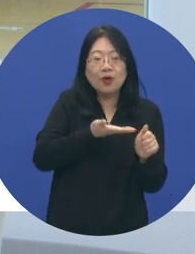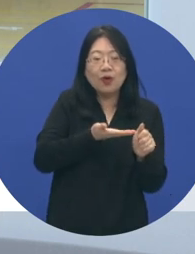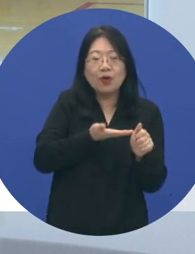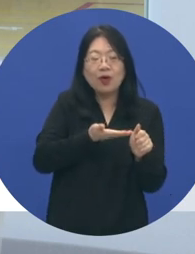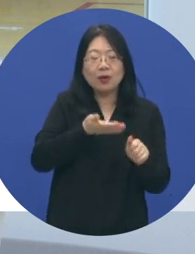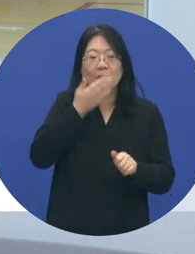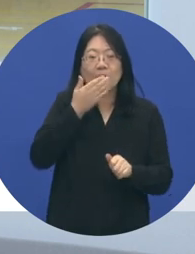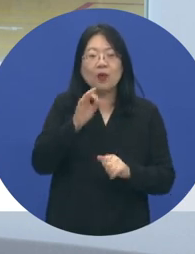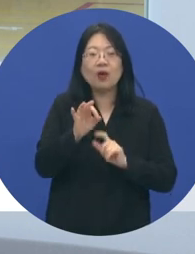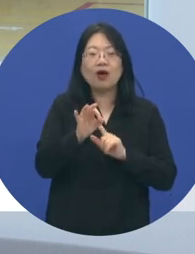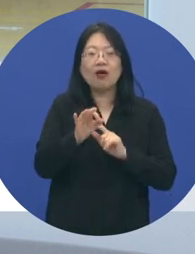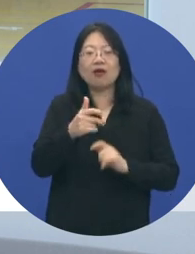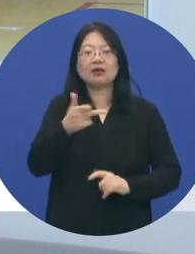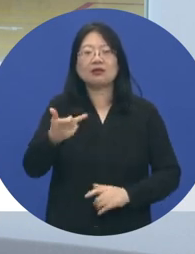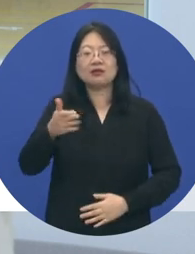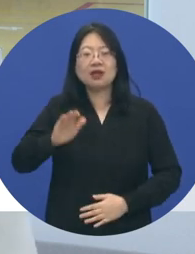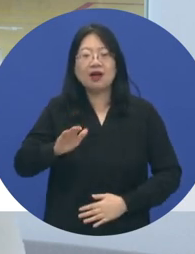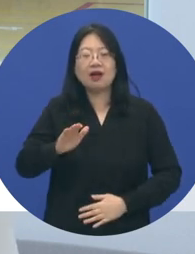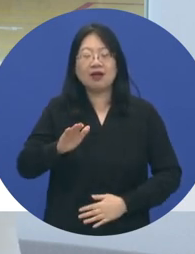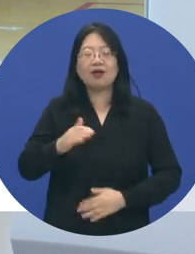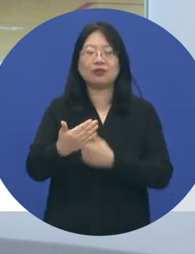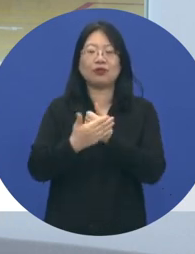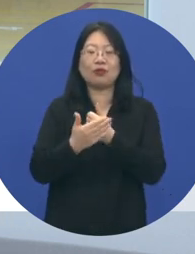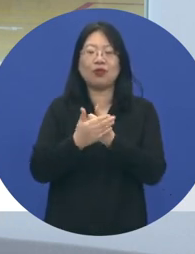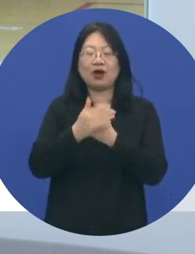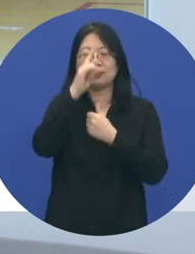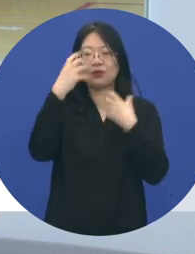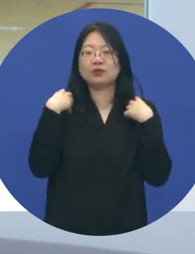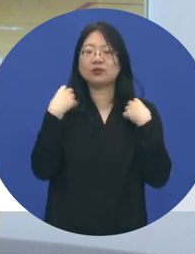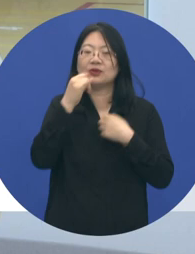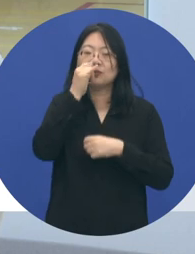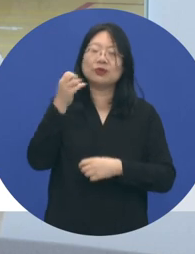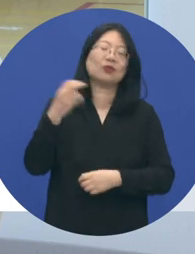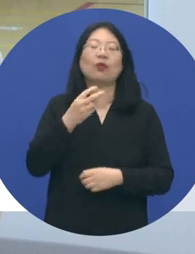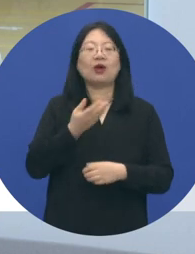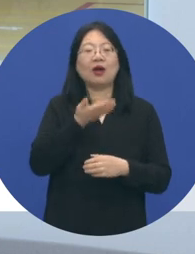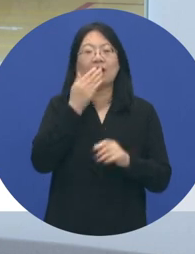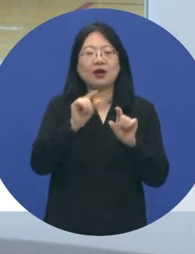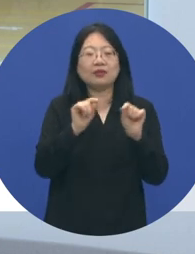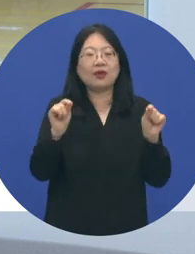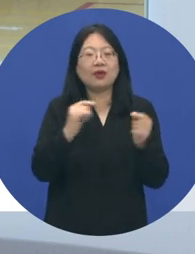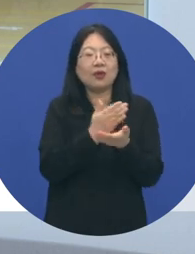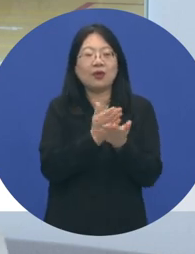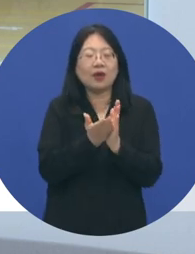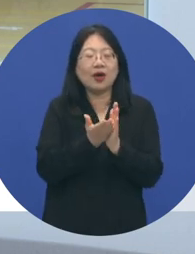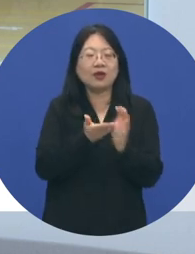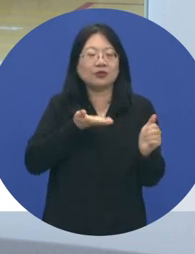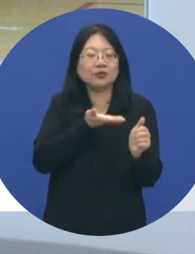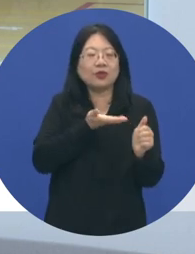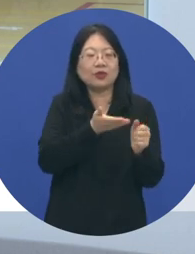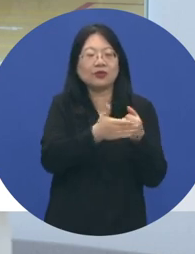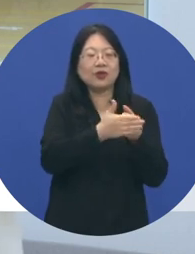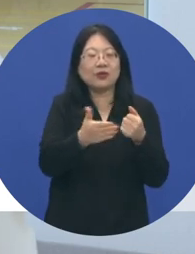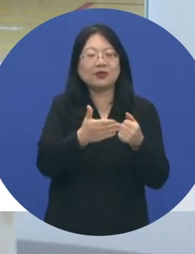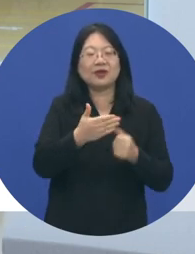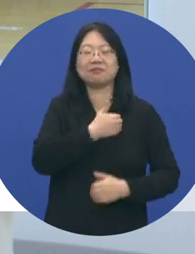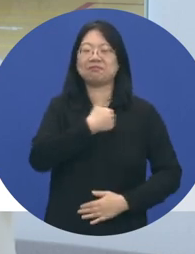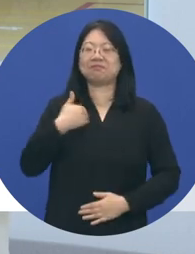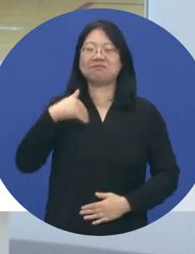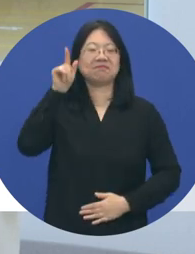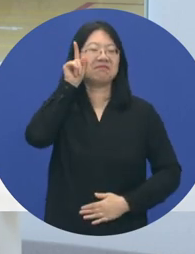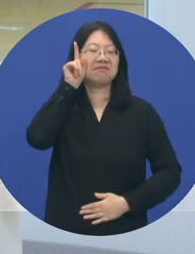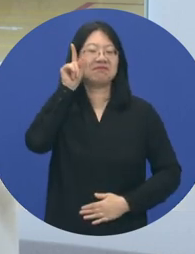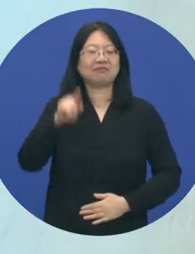해도 식비가 근데 여기에서 이제 지원도 해주시고 또 음식도 골고루 먹을 수 있게 다양하게 나오니까 너무너무